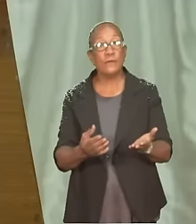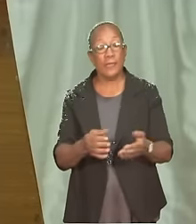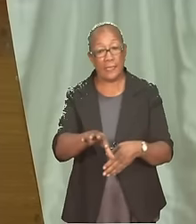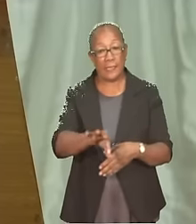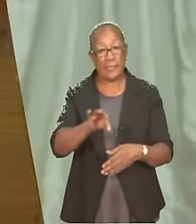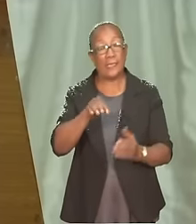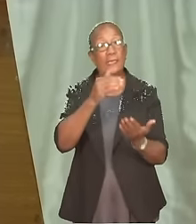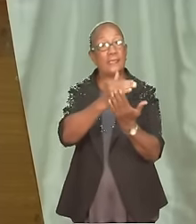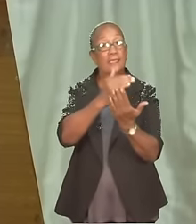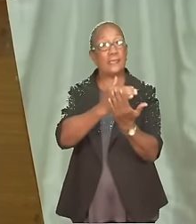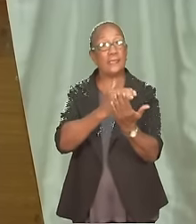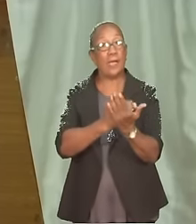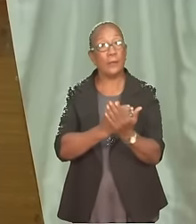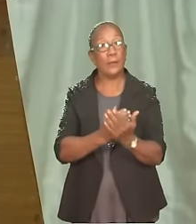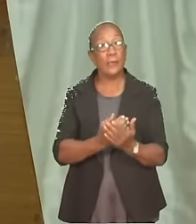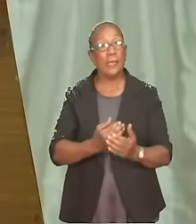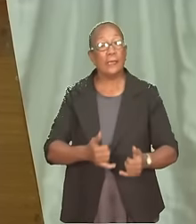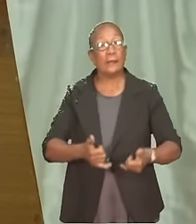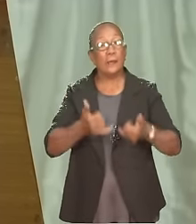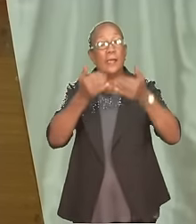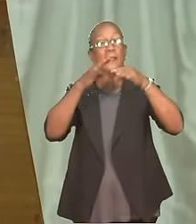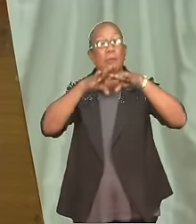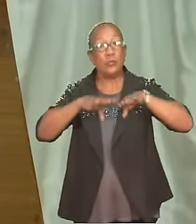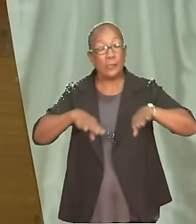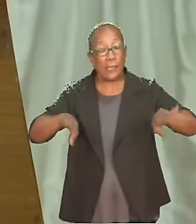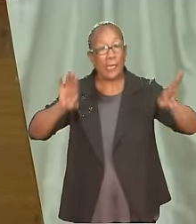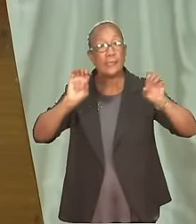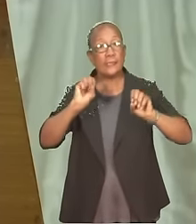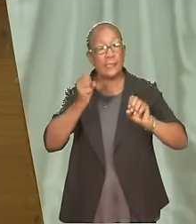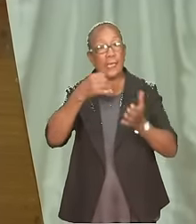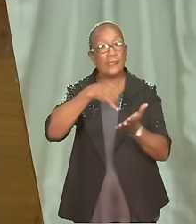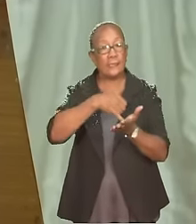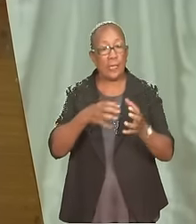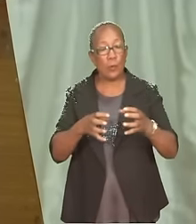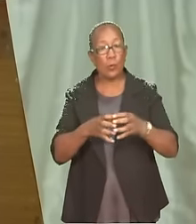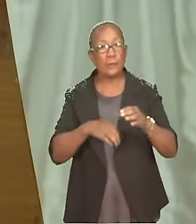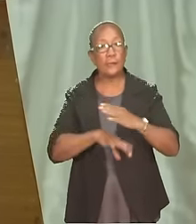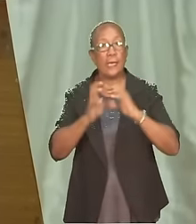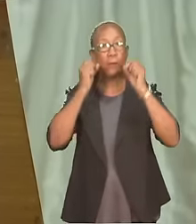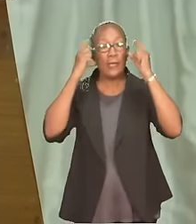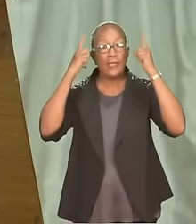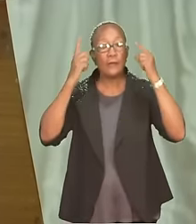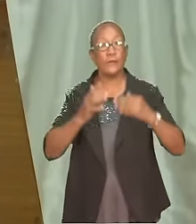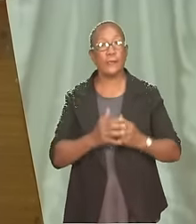waarmee we meer democratisch gehalte gaan toevoegen in onze samenleving.